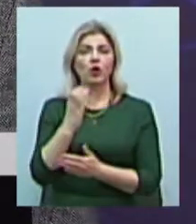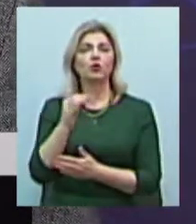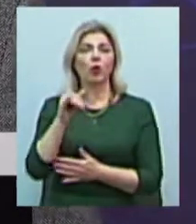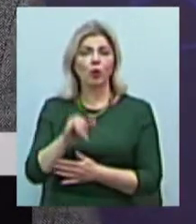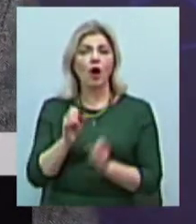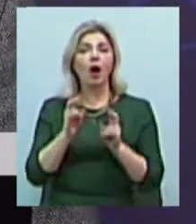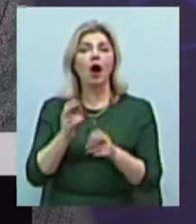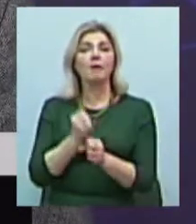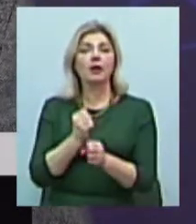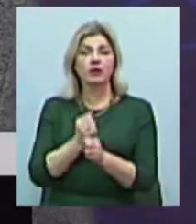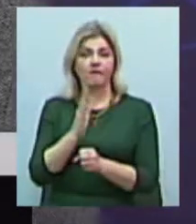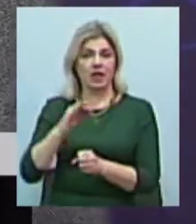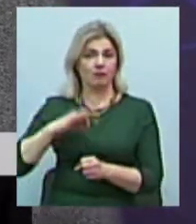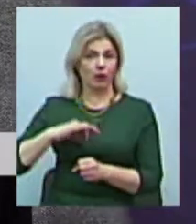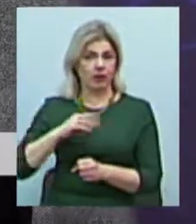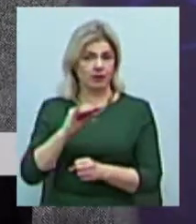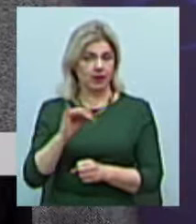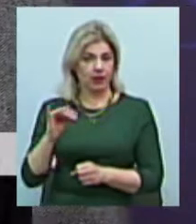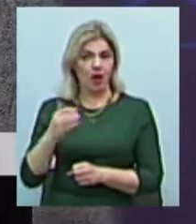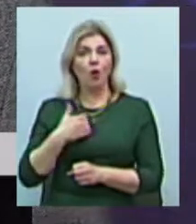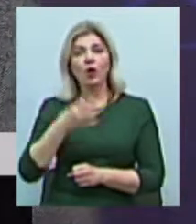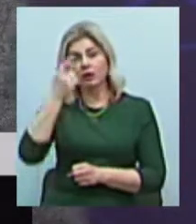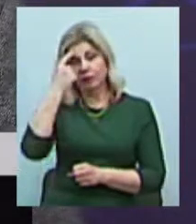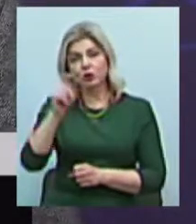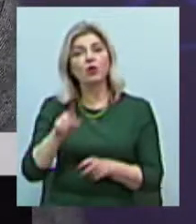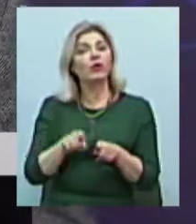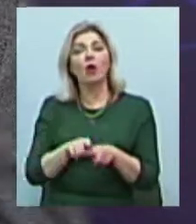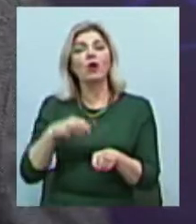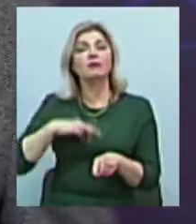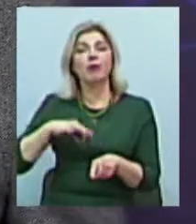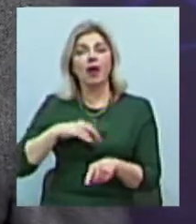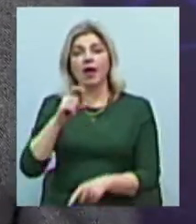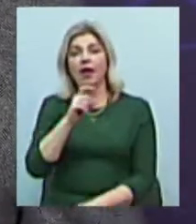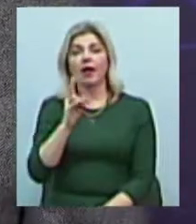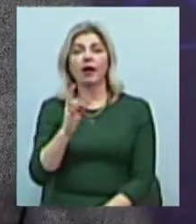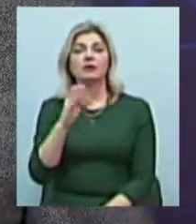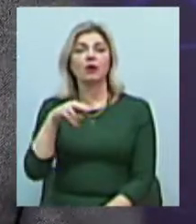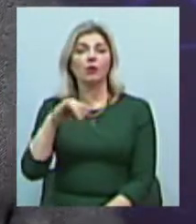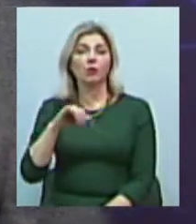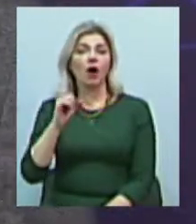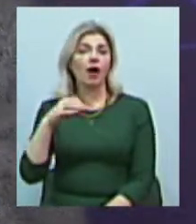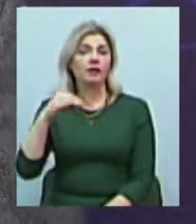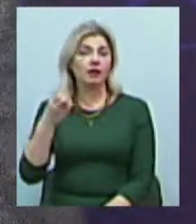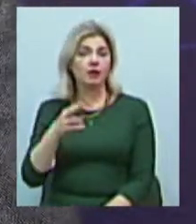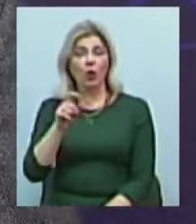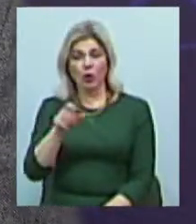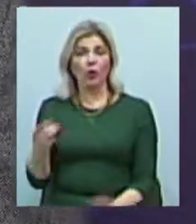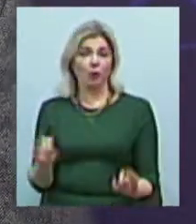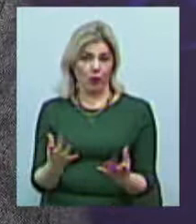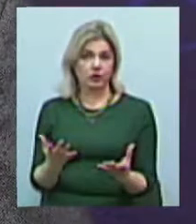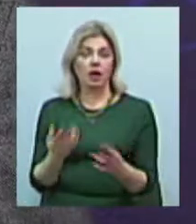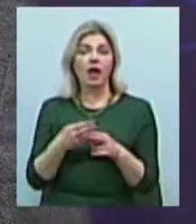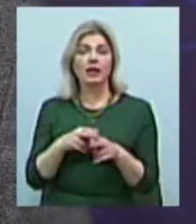як працювати в експлуатації. Я хочу повідомити, що таке експлуатація, щоб всі розуміли, глядачі, люди прості. Є два